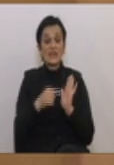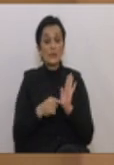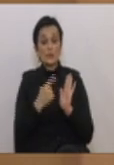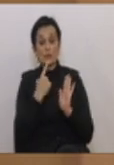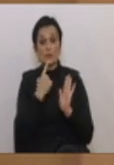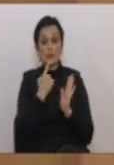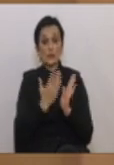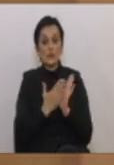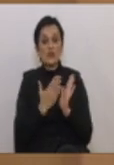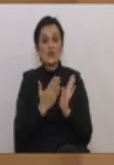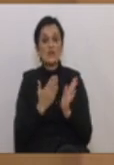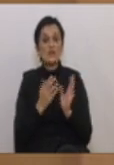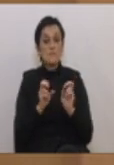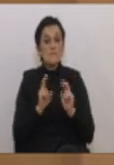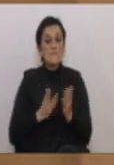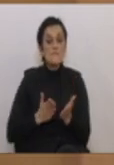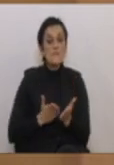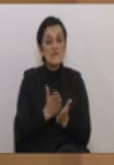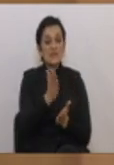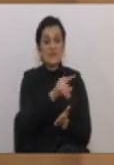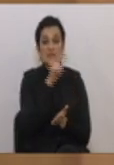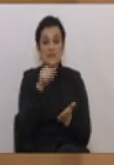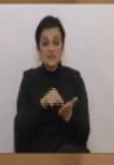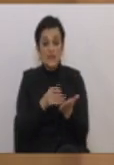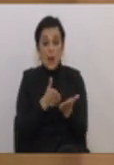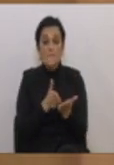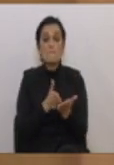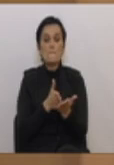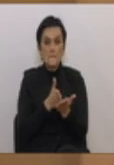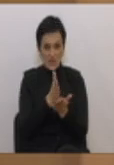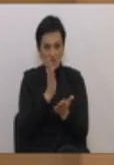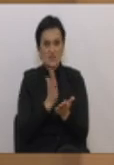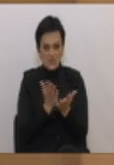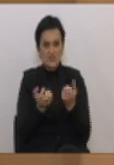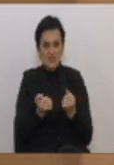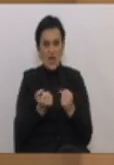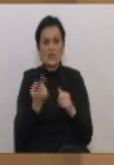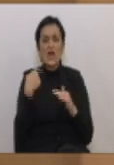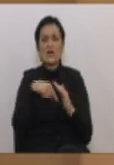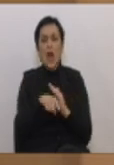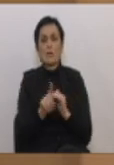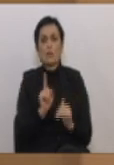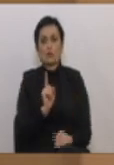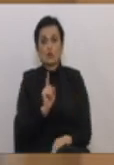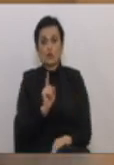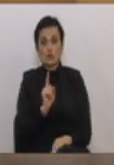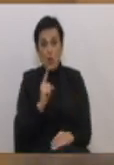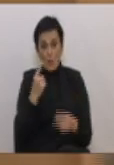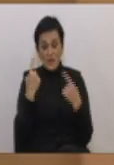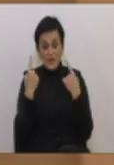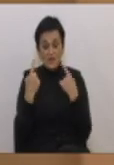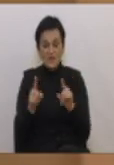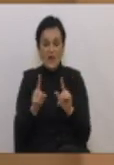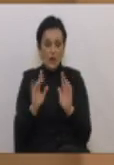დადგა მიზანშეწონილობის საკითხი. Მიზანშეწონილიც არის იქიდან გამომდინარე, რომ სხვა